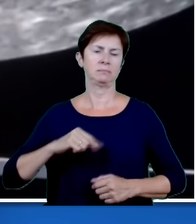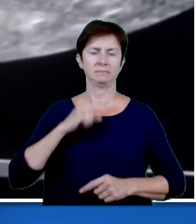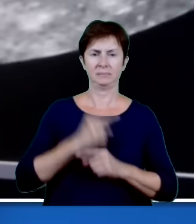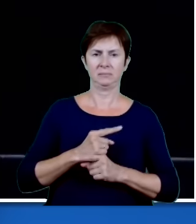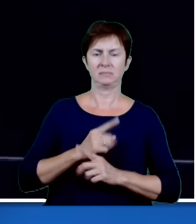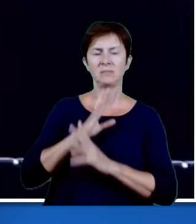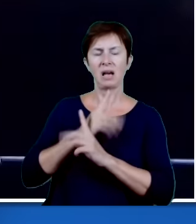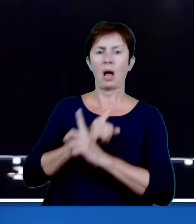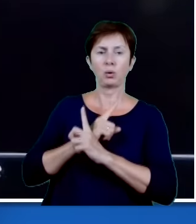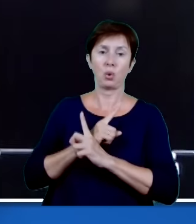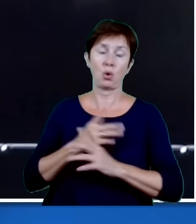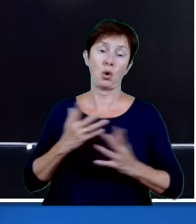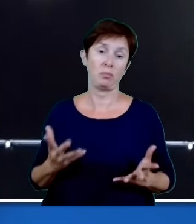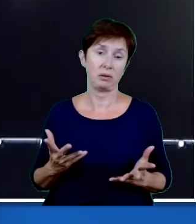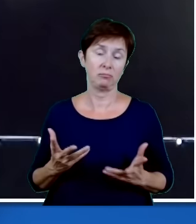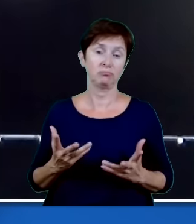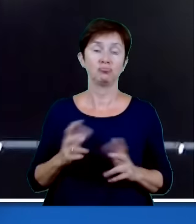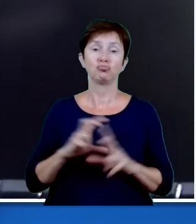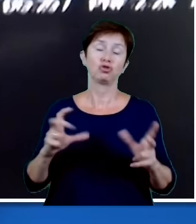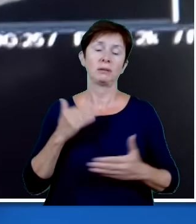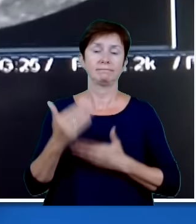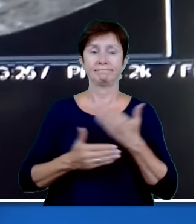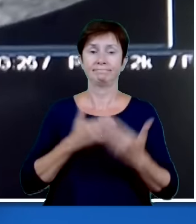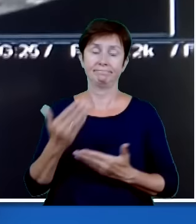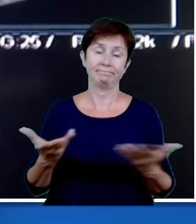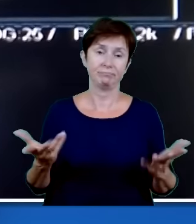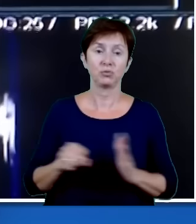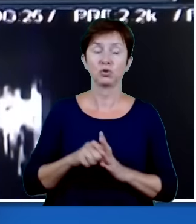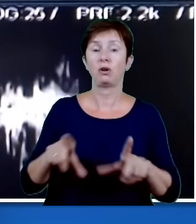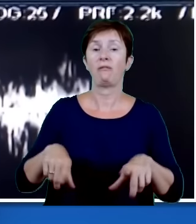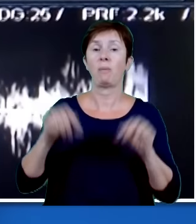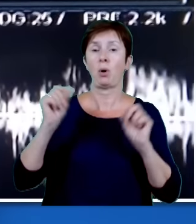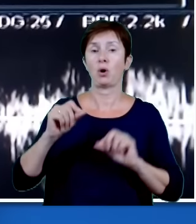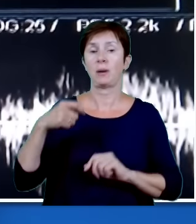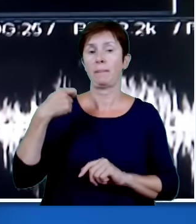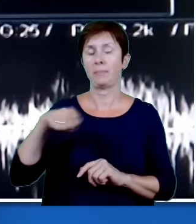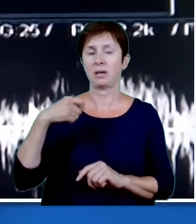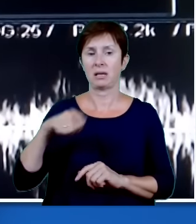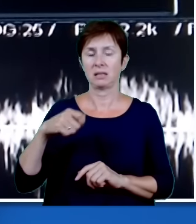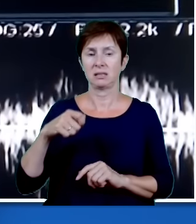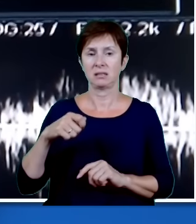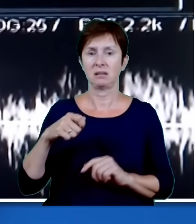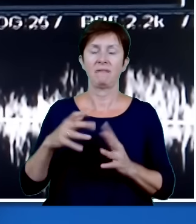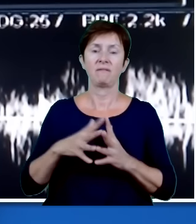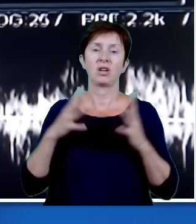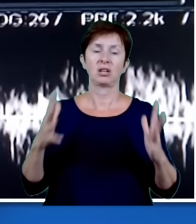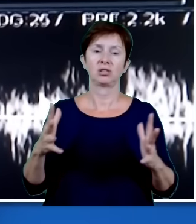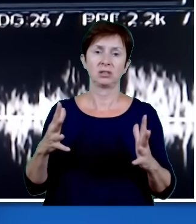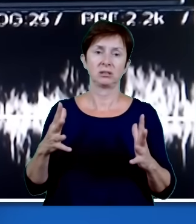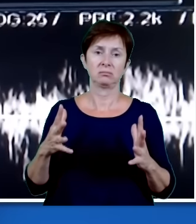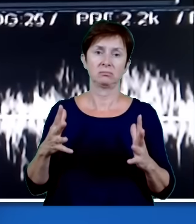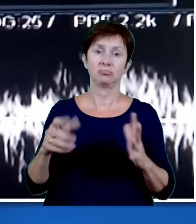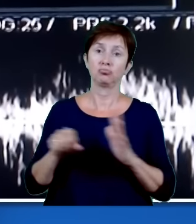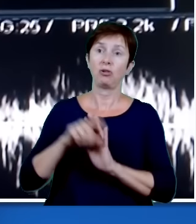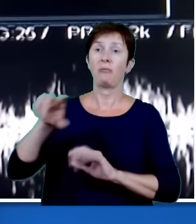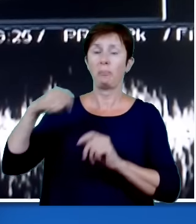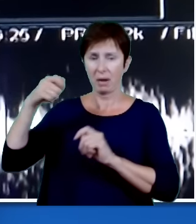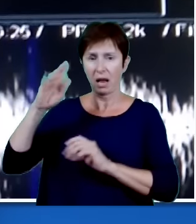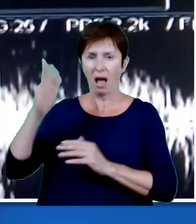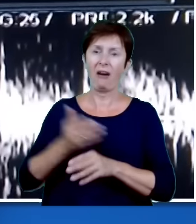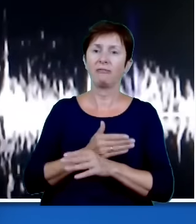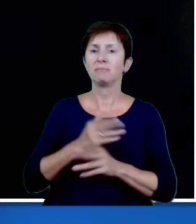autonomię czas pokaże Moim zdaniem do wyborów prezydenckich do żadnych większych zmian w parlamencie nie dojdzie panie